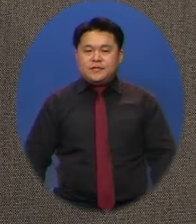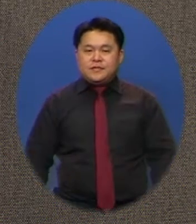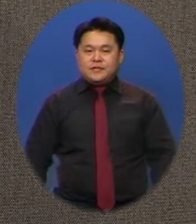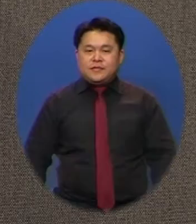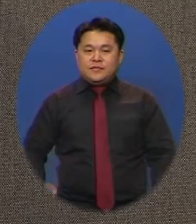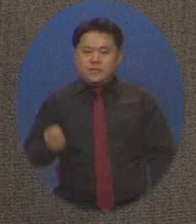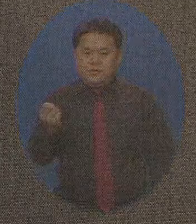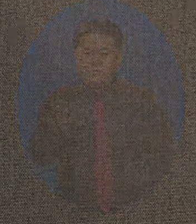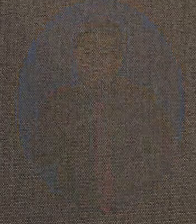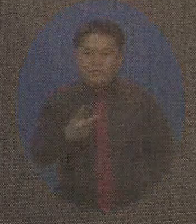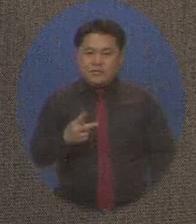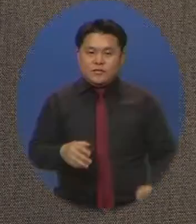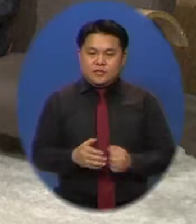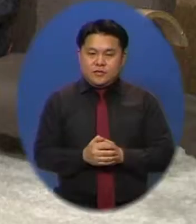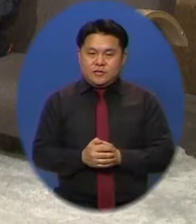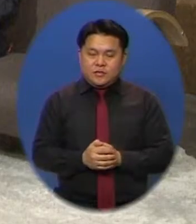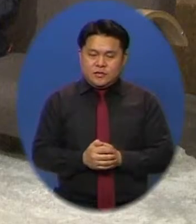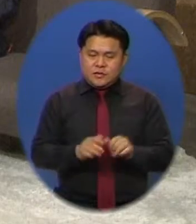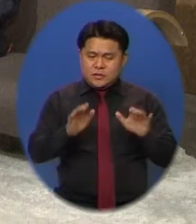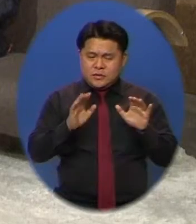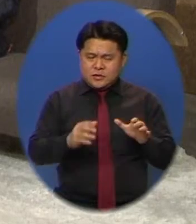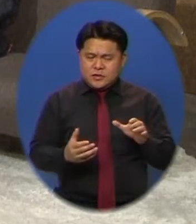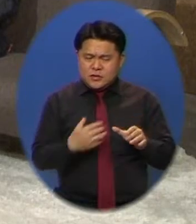그 다음에 위기가구의 징후를